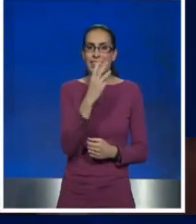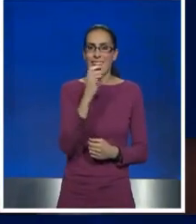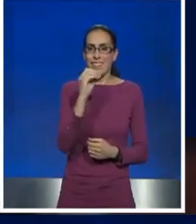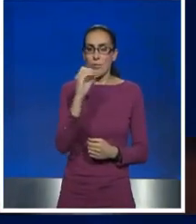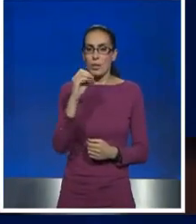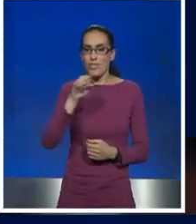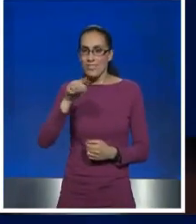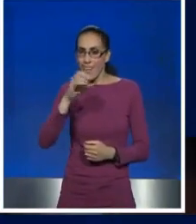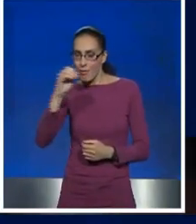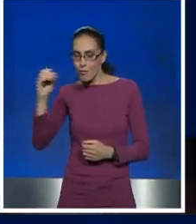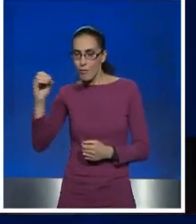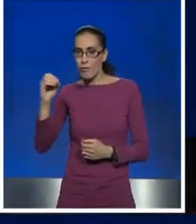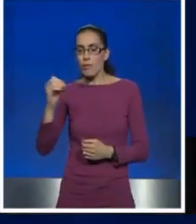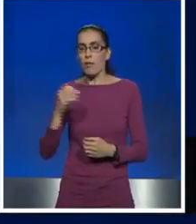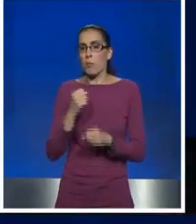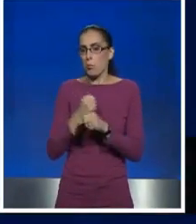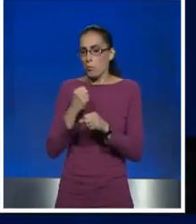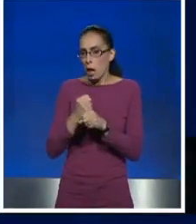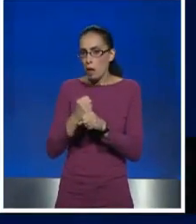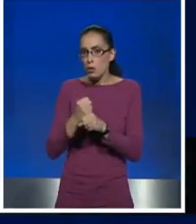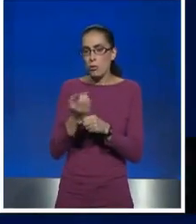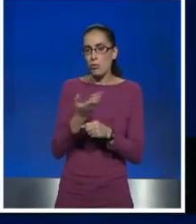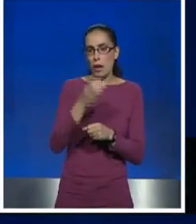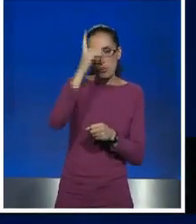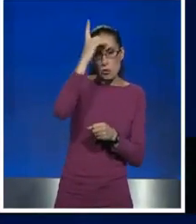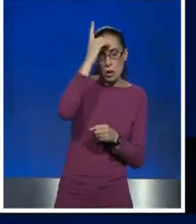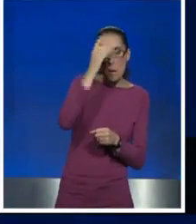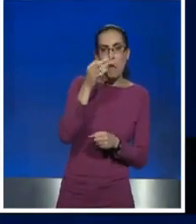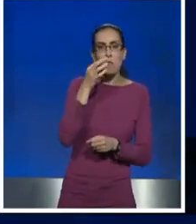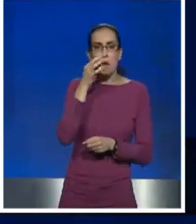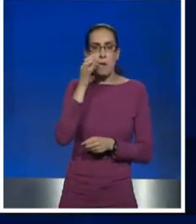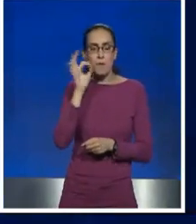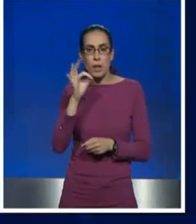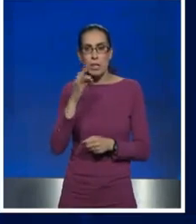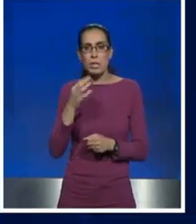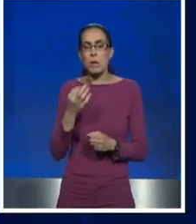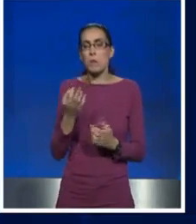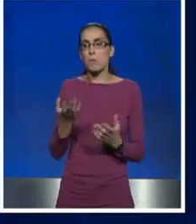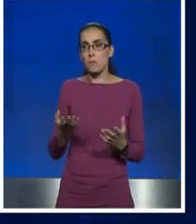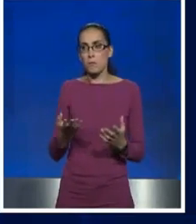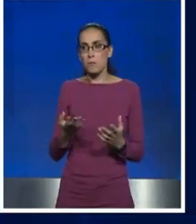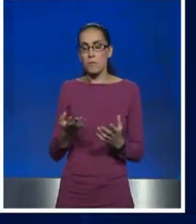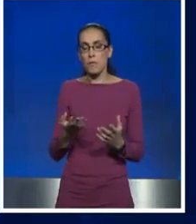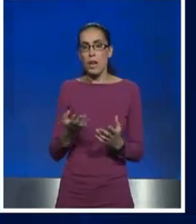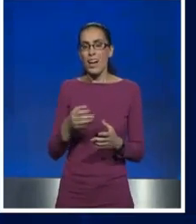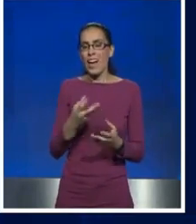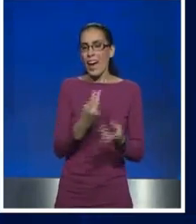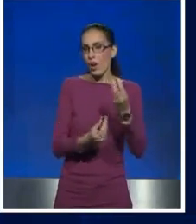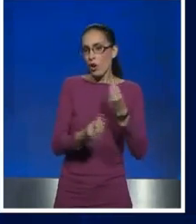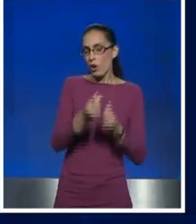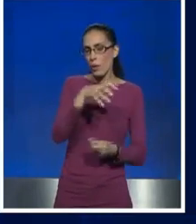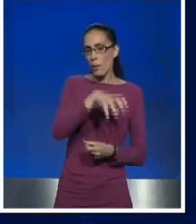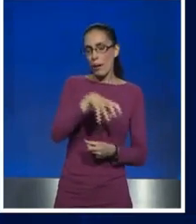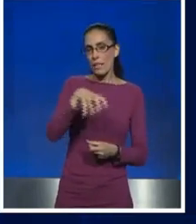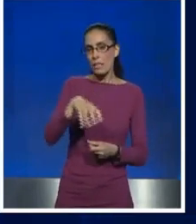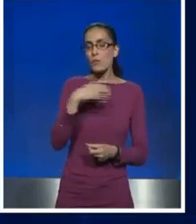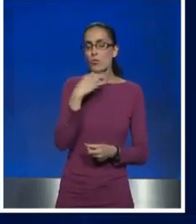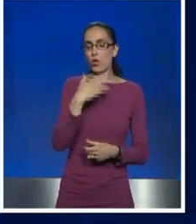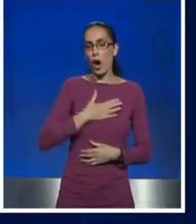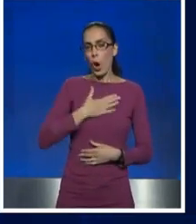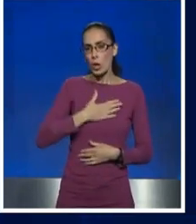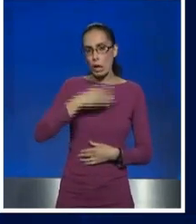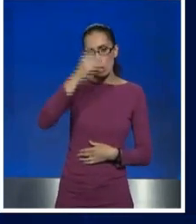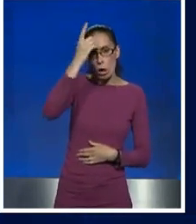ġol Ġermanja, ġo Franza jew pajjiż ieħor fl-Ewropa, l-ekonomija tal-pajjiż ma jħossix, il-valuri tal-pajjiż